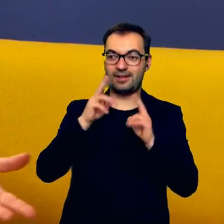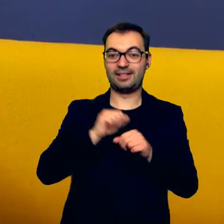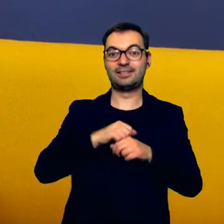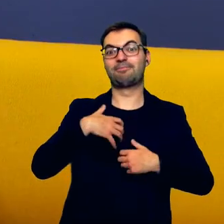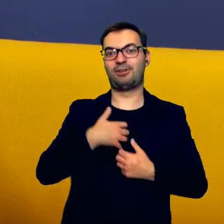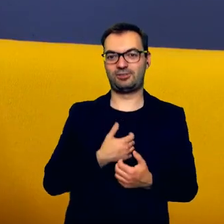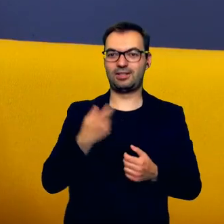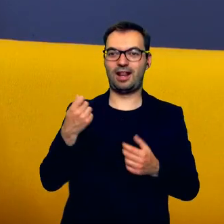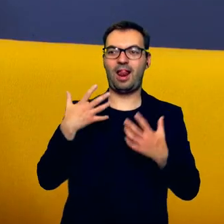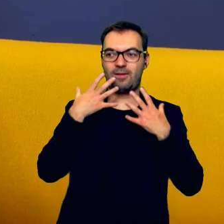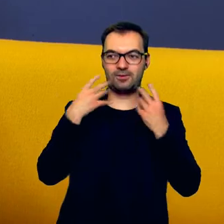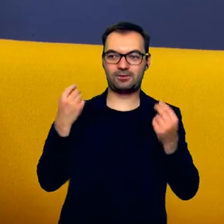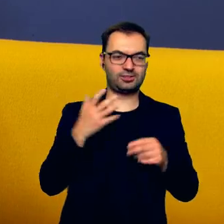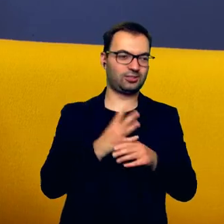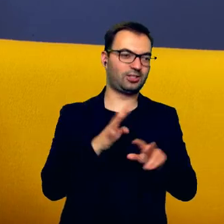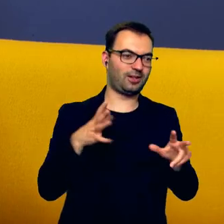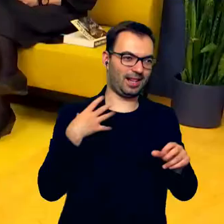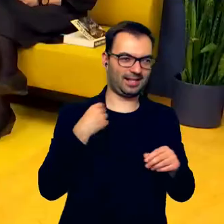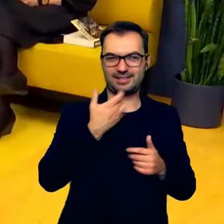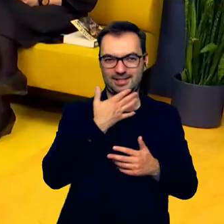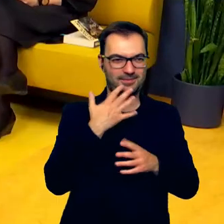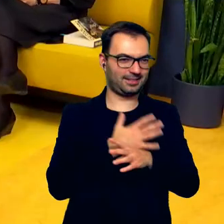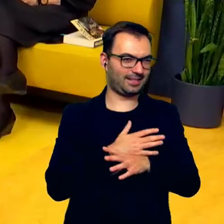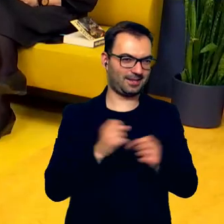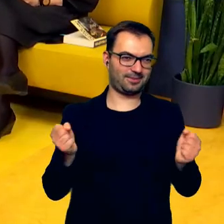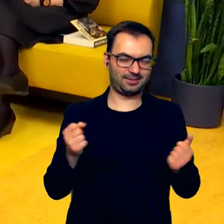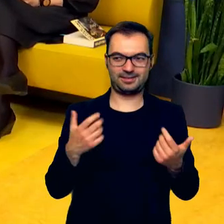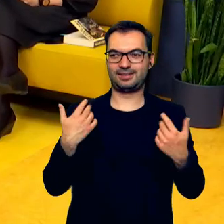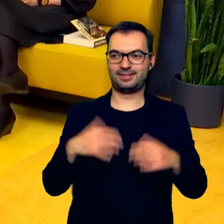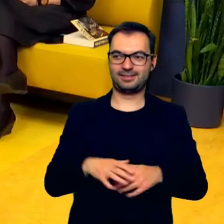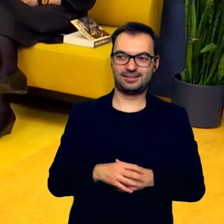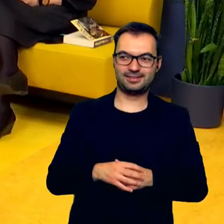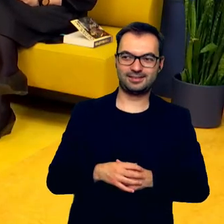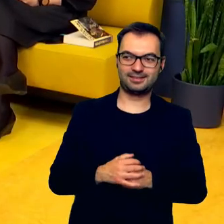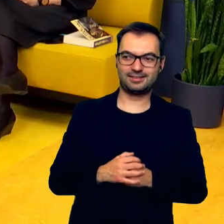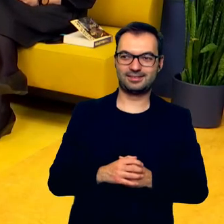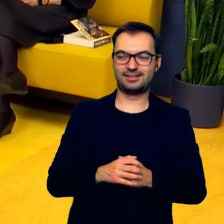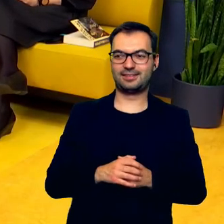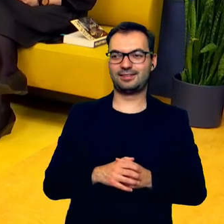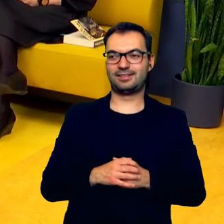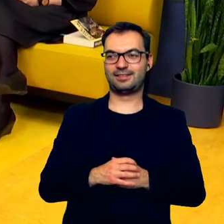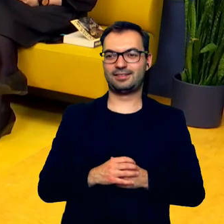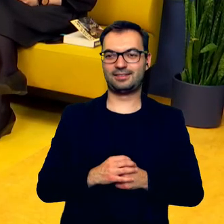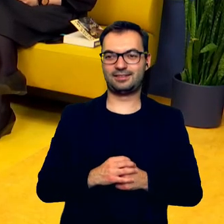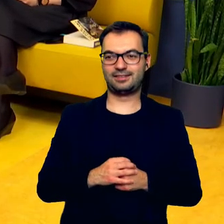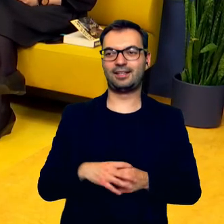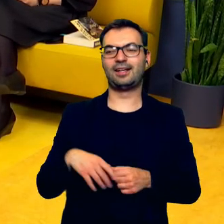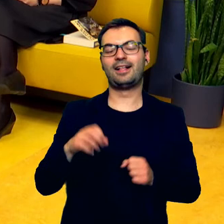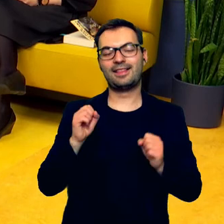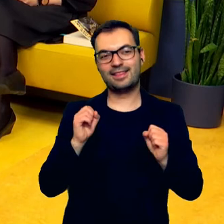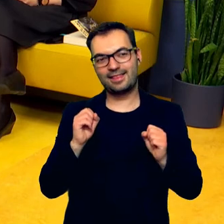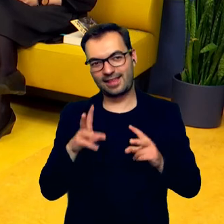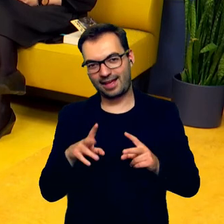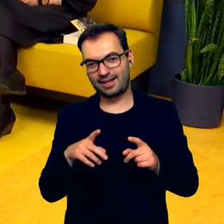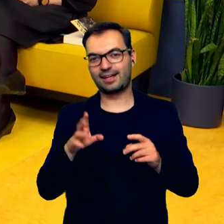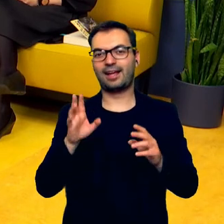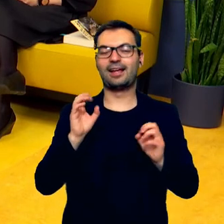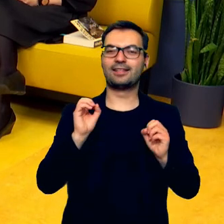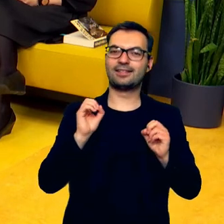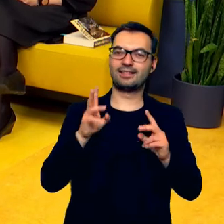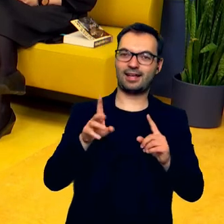jest zmęczony. Jechał z Lwowa. A 48 lat to nie jest stary człowiek, Edwardzie. To prawda, to jest to racja, tylko musimy